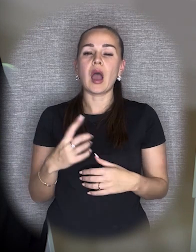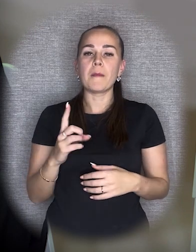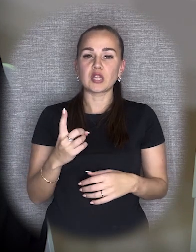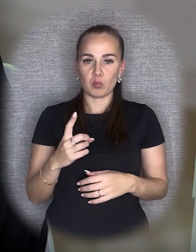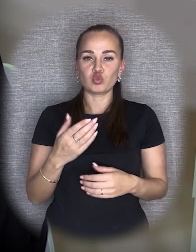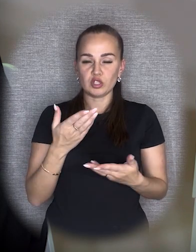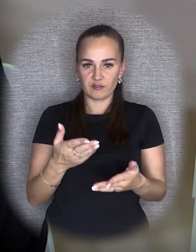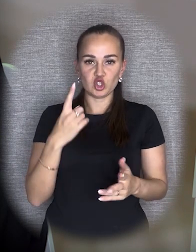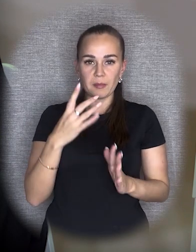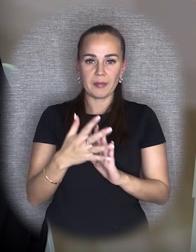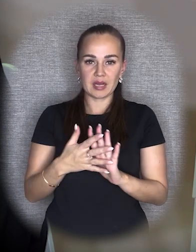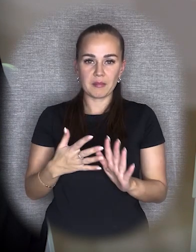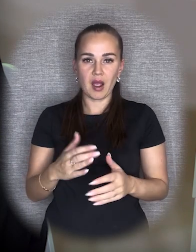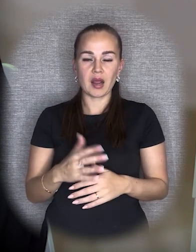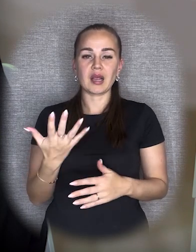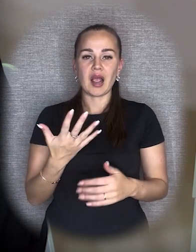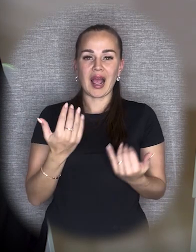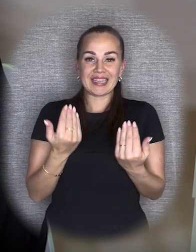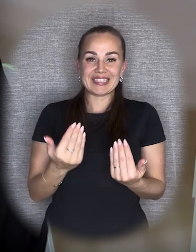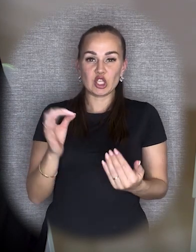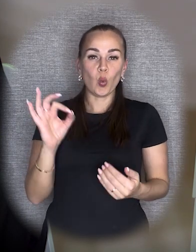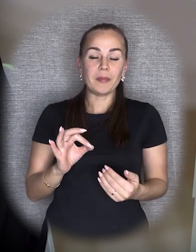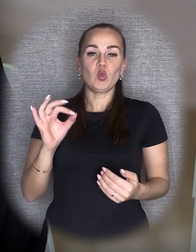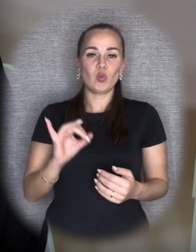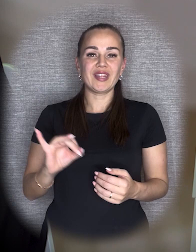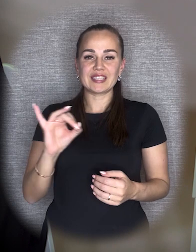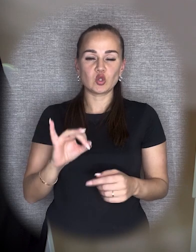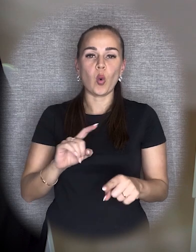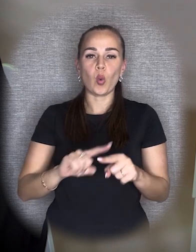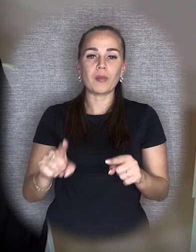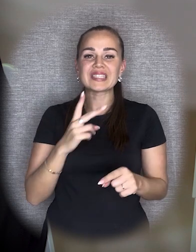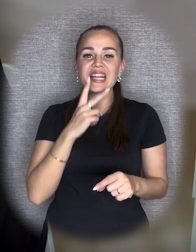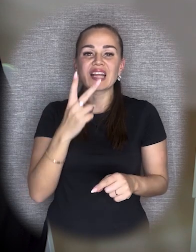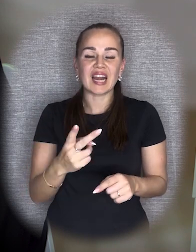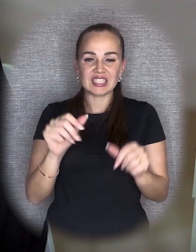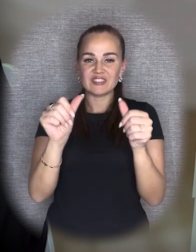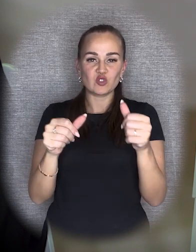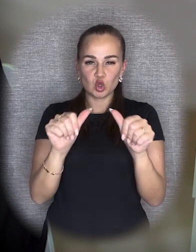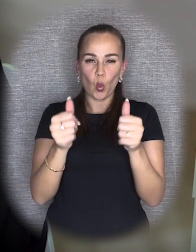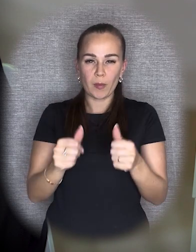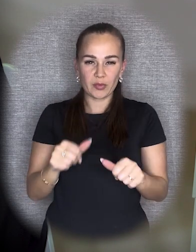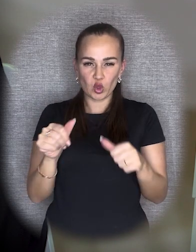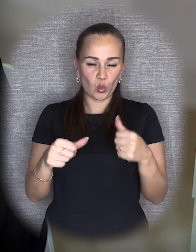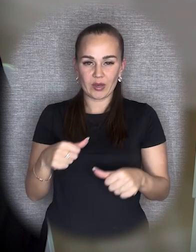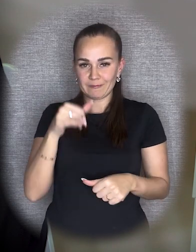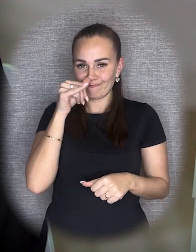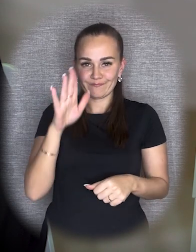вы же понимаете, какая-то сиюминутная история вряд ли может быть отражена в скульптуре ровно по этому